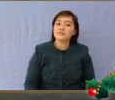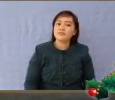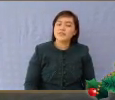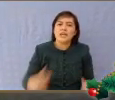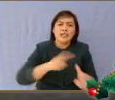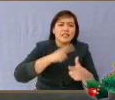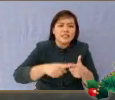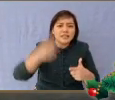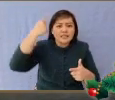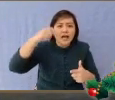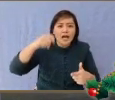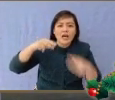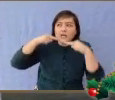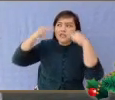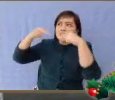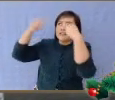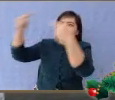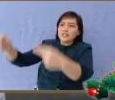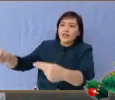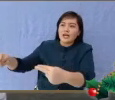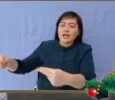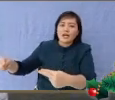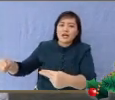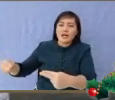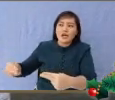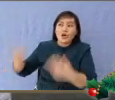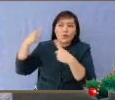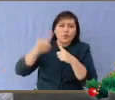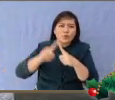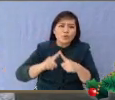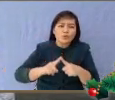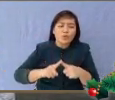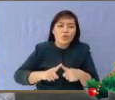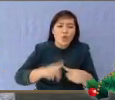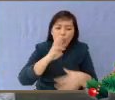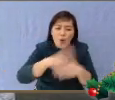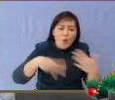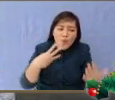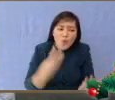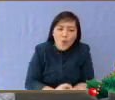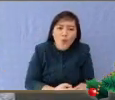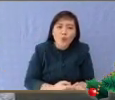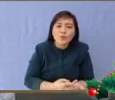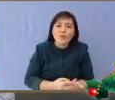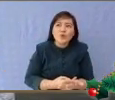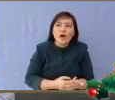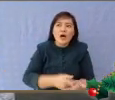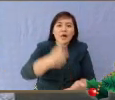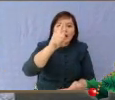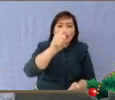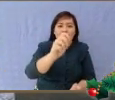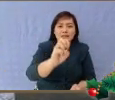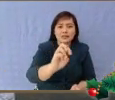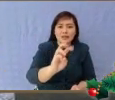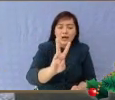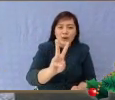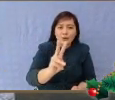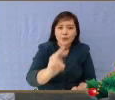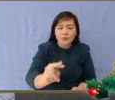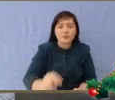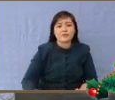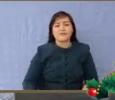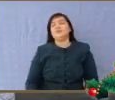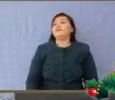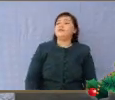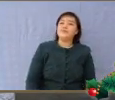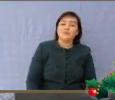yung tayong tahanan na yon sapagkat sabi nila sa kanya na nagsimula yung COVID-19. Eto ngayon yung bata na nagpa-swab